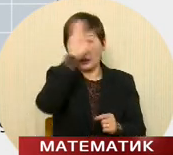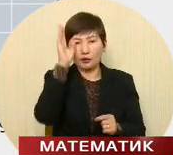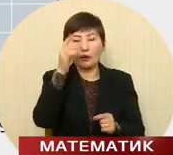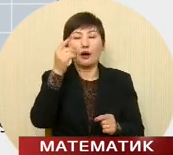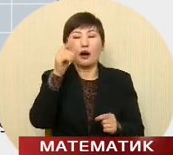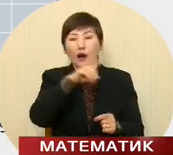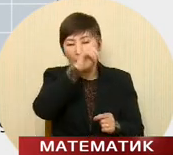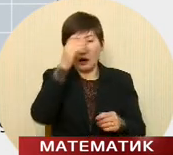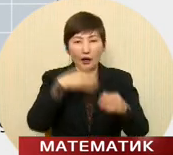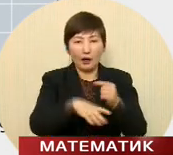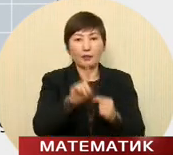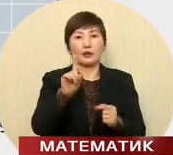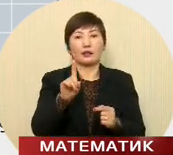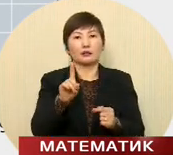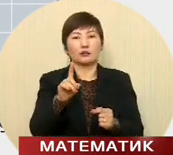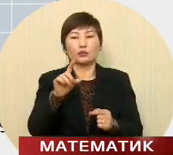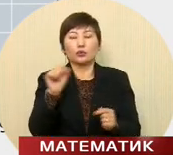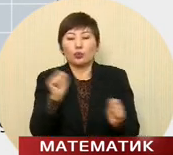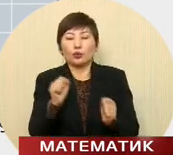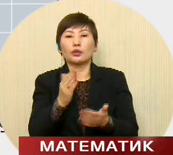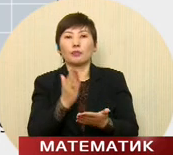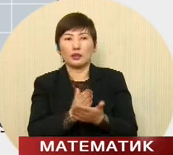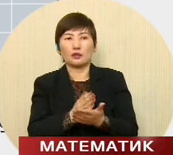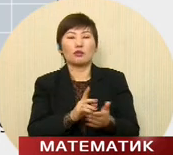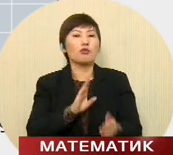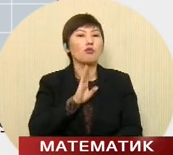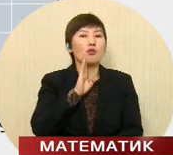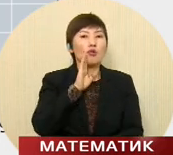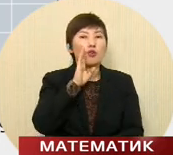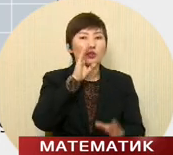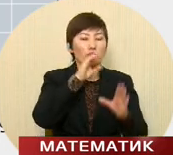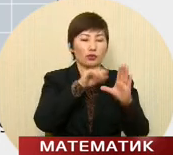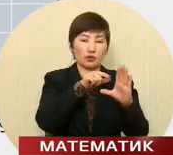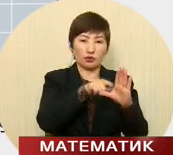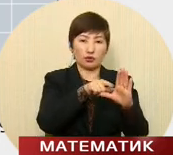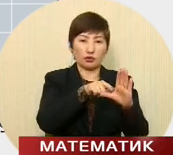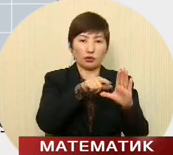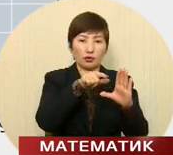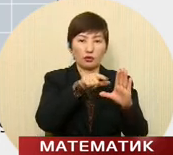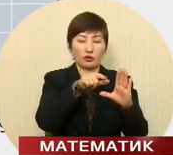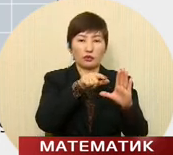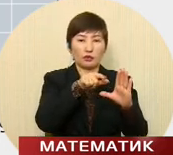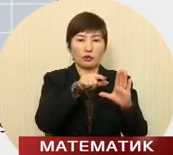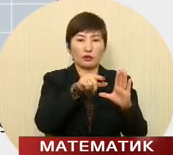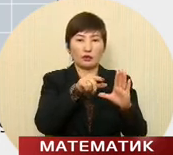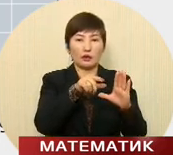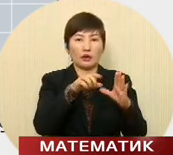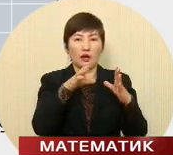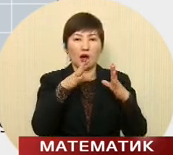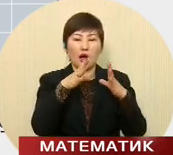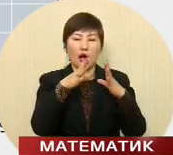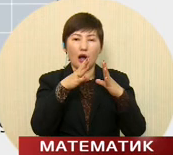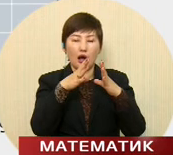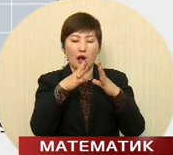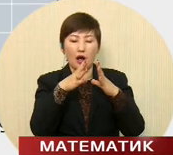За тэгэхээр бүгдээрээ харъя. Өглөөний тэг 8 цагаас эхлээд агаарын температур маань 10 цаг